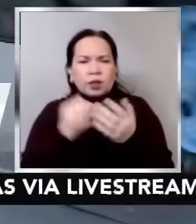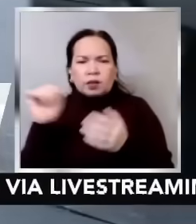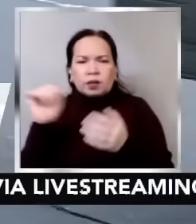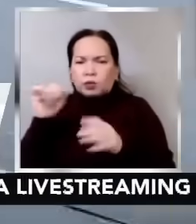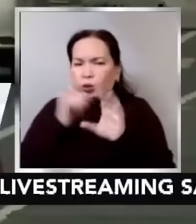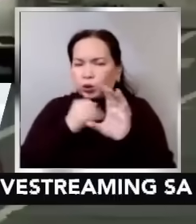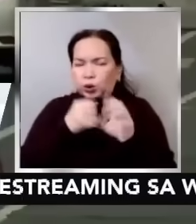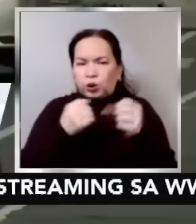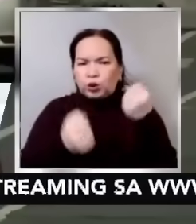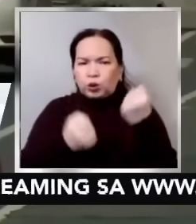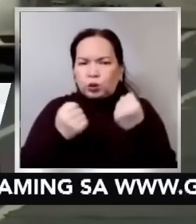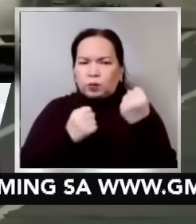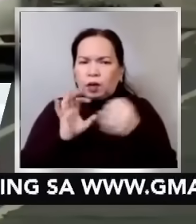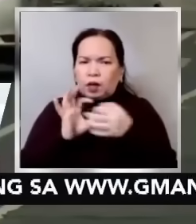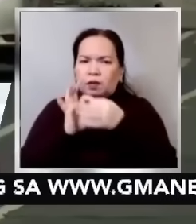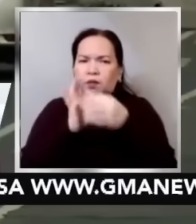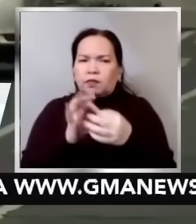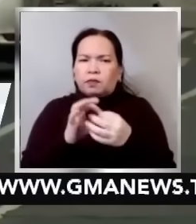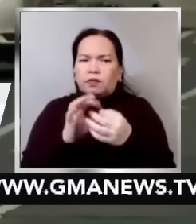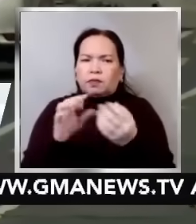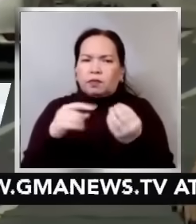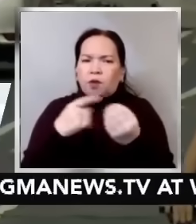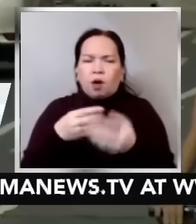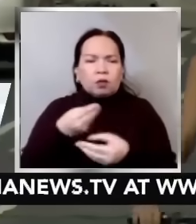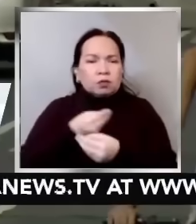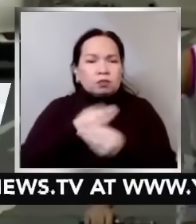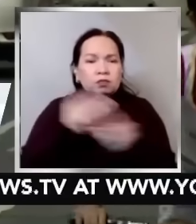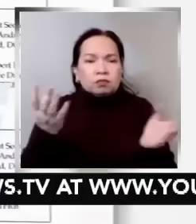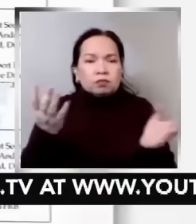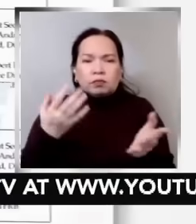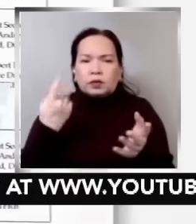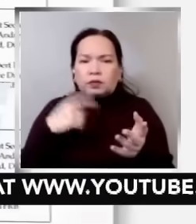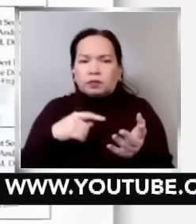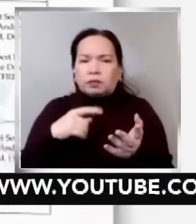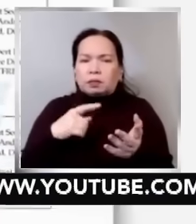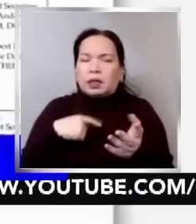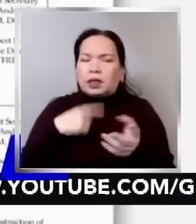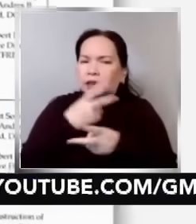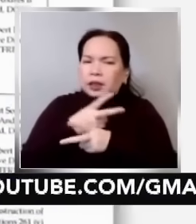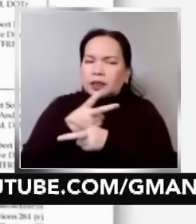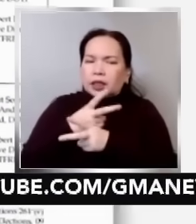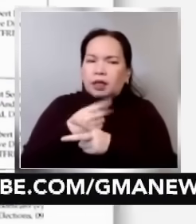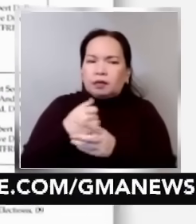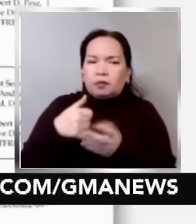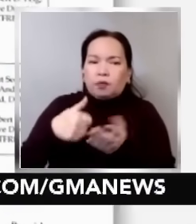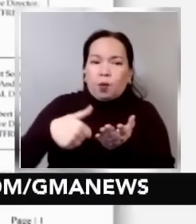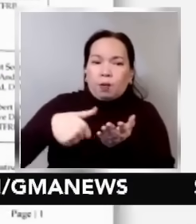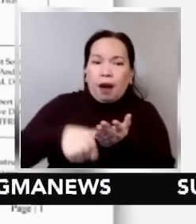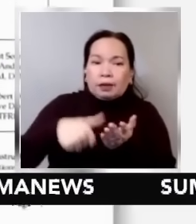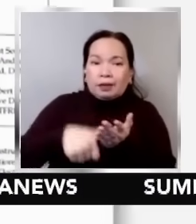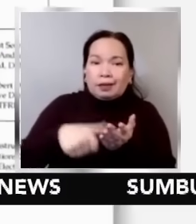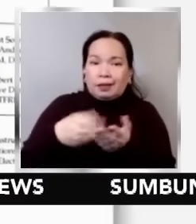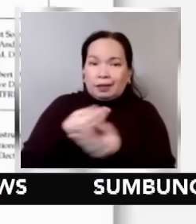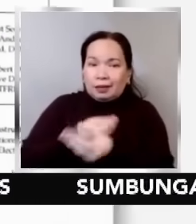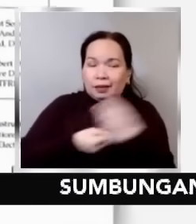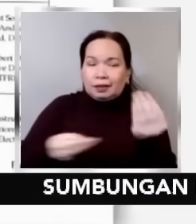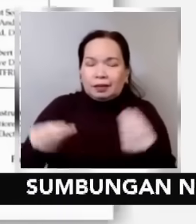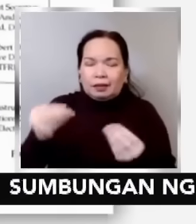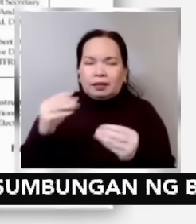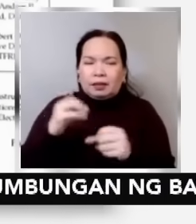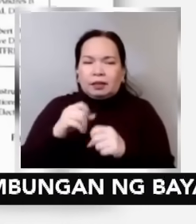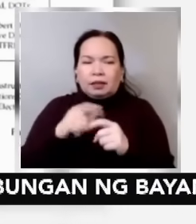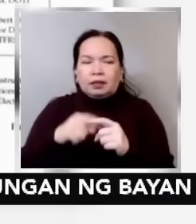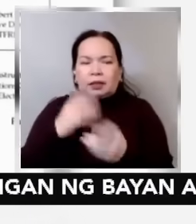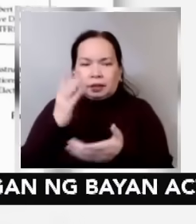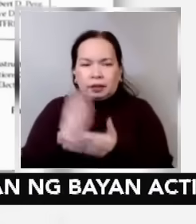sa pamamahagi ng pera bilang pag-iingat sa vote buying. Tinuldukan ng COMELEC matapos aprubahan ng hiling ng DOTR